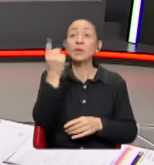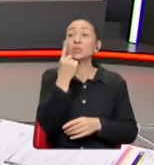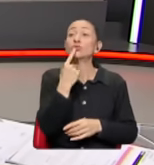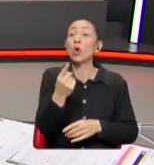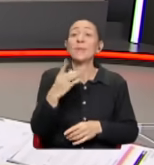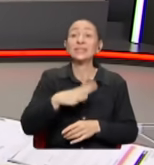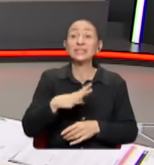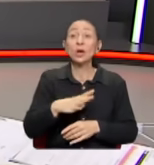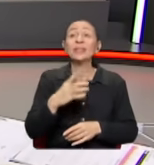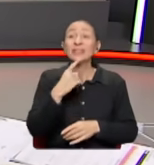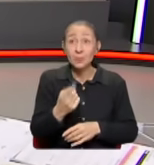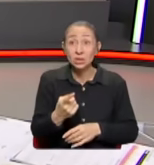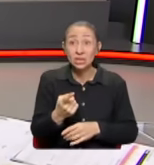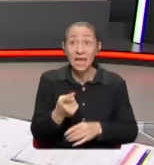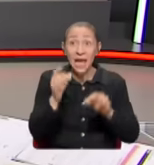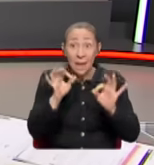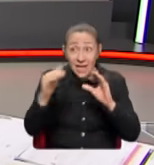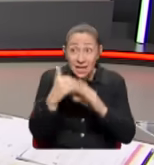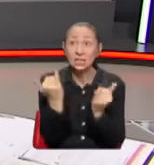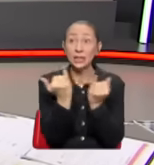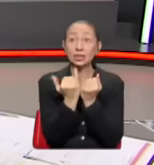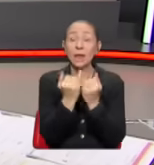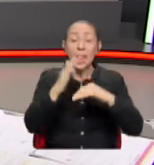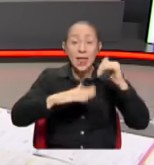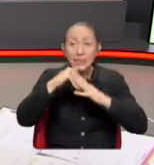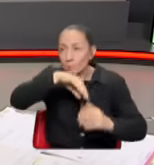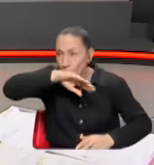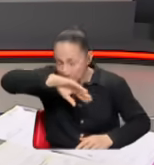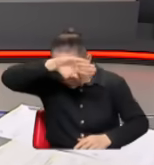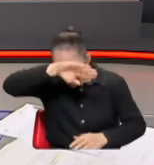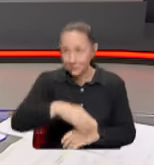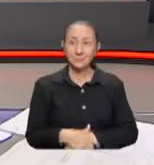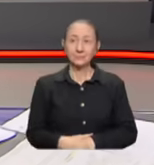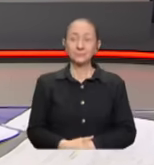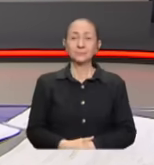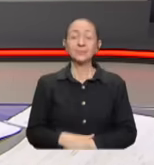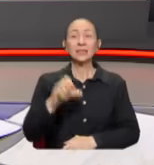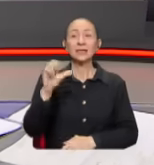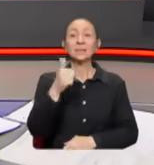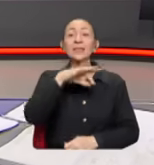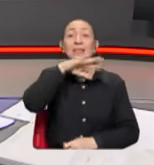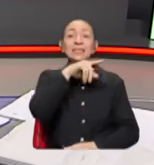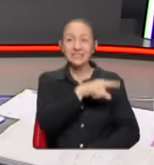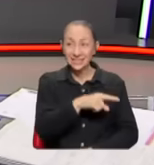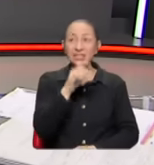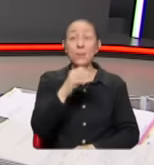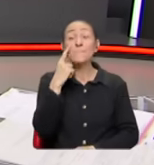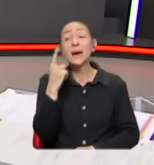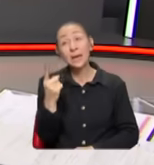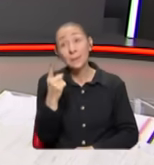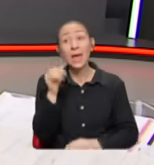şey söylemek istiyor demiş. Hemen yaz kardeşim, ellerinden öperim. Kıymetli dedenizin ve şimdi